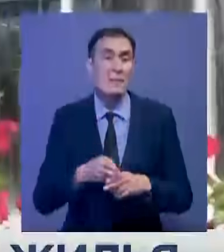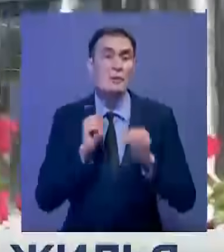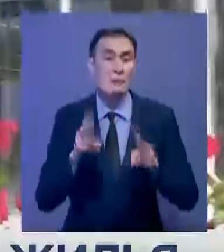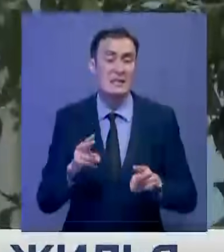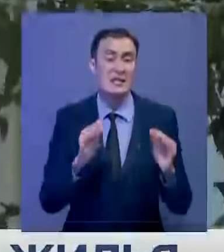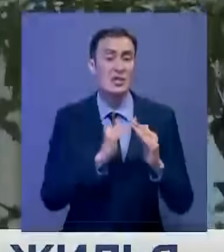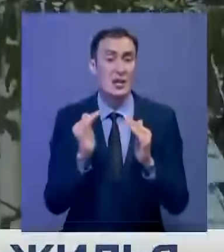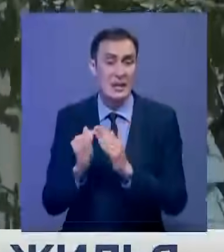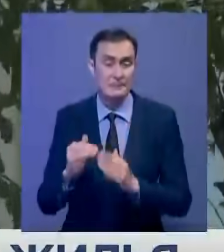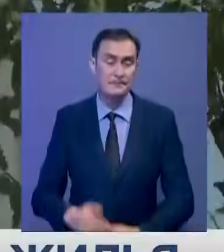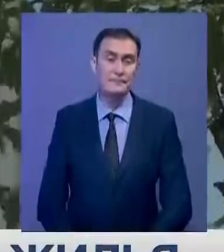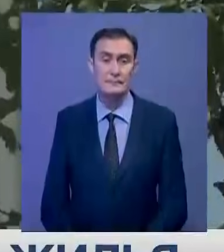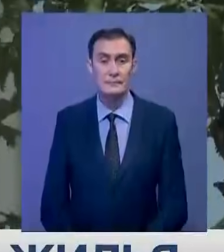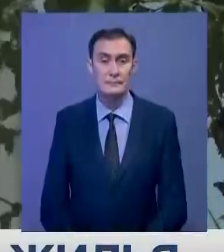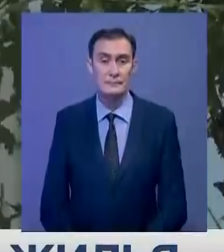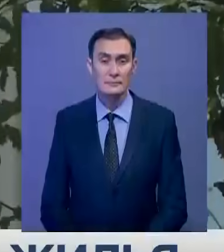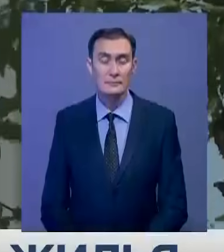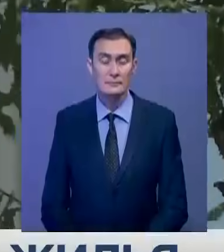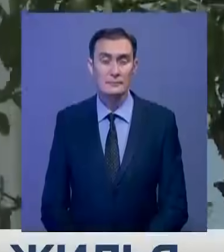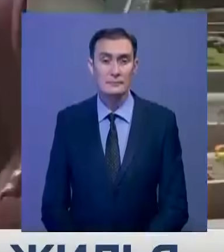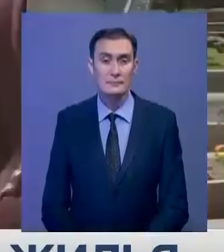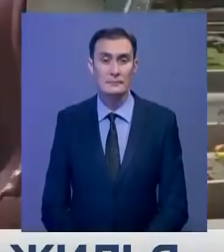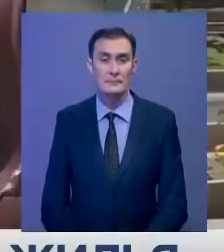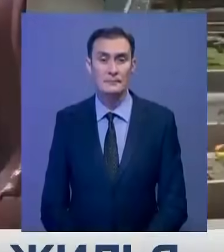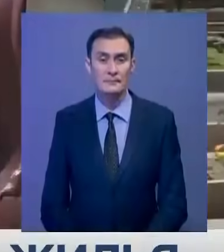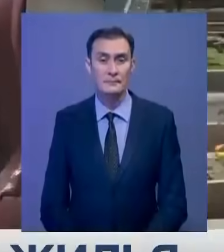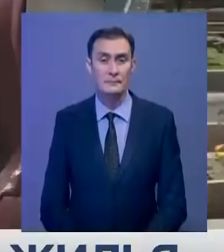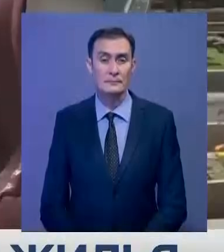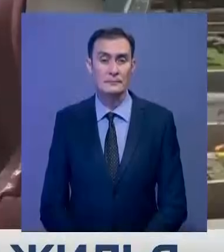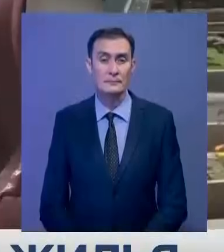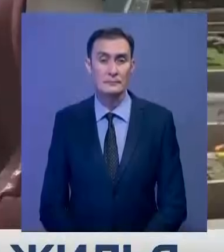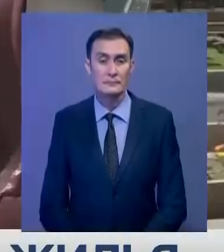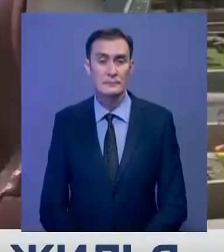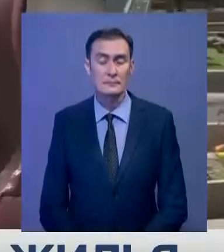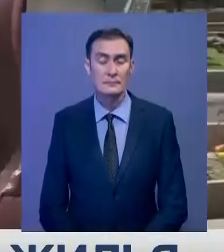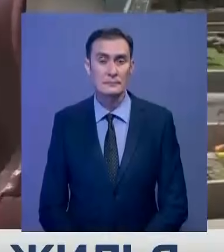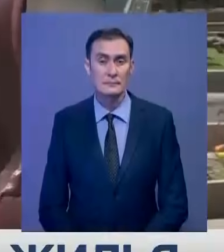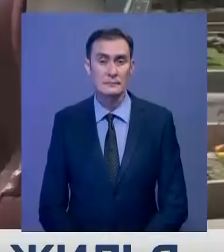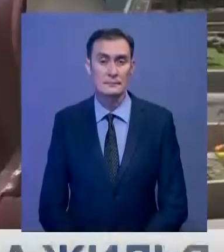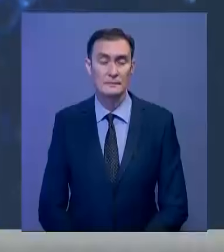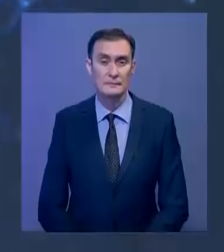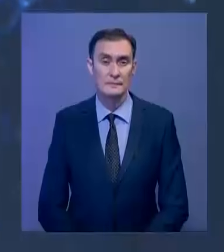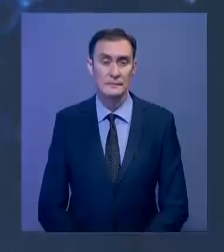безопасного жилья. Катерина Попкова, Азамат Саметов, Нурмахан Бекмуратов, Шымкент, Хабар 24.